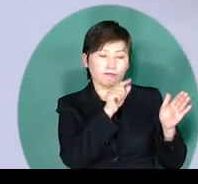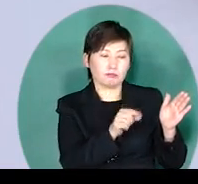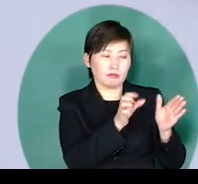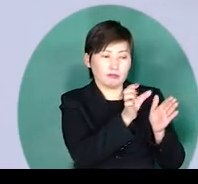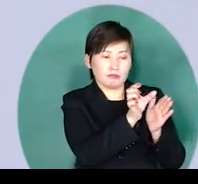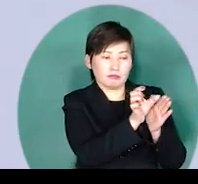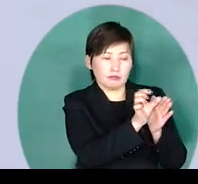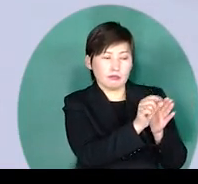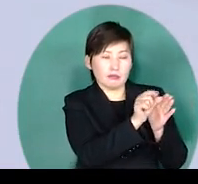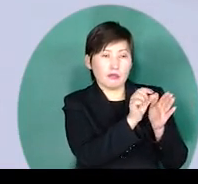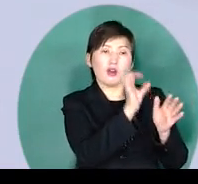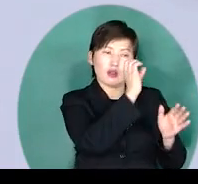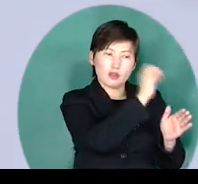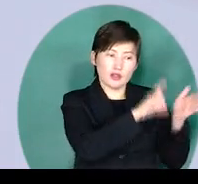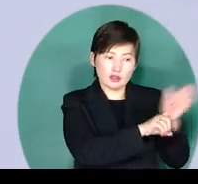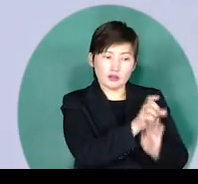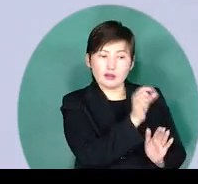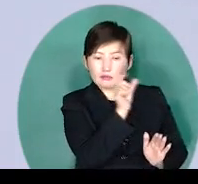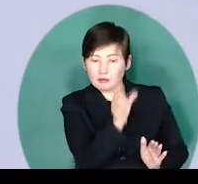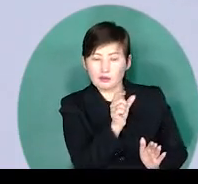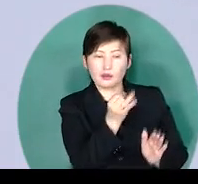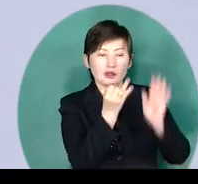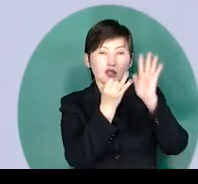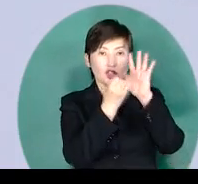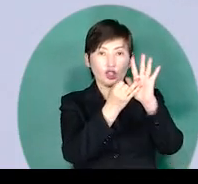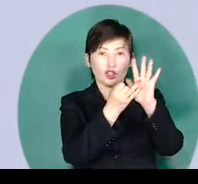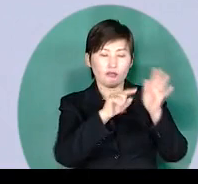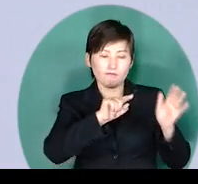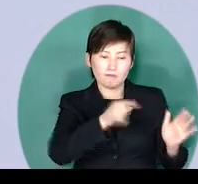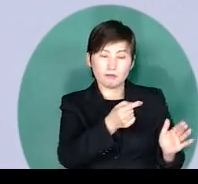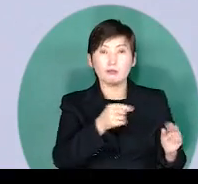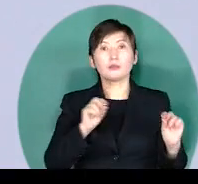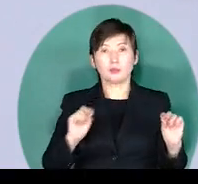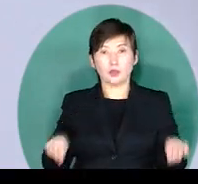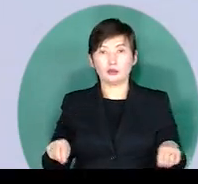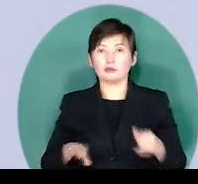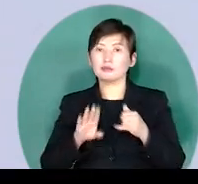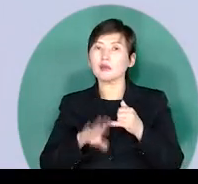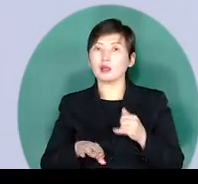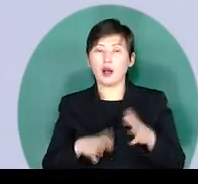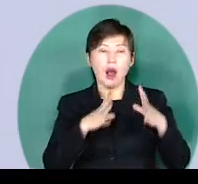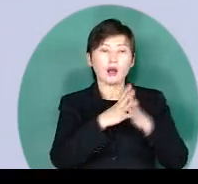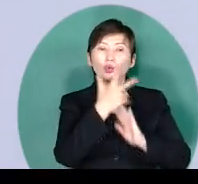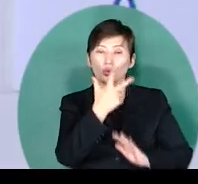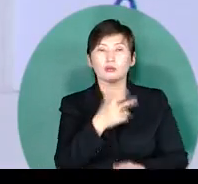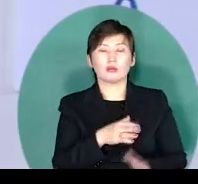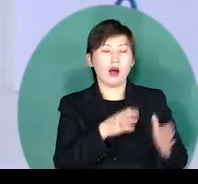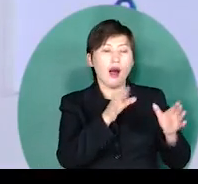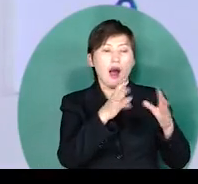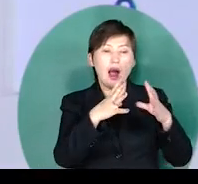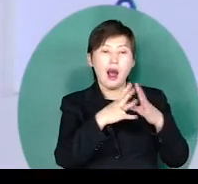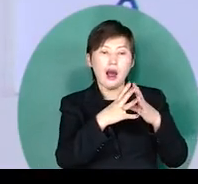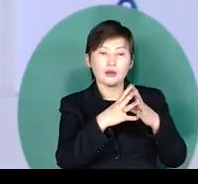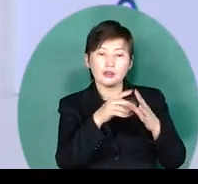7. За тэгээд 7 гээд 7 төгснэгт дээр хэрчмдэр яах нь цэглэнэ. Дараагийн хэд вэ? 13. 10-аас оч